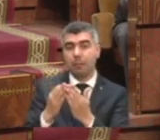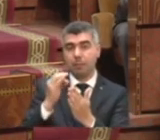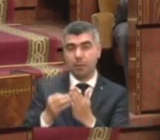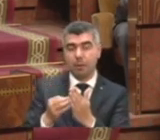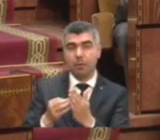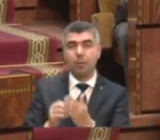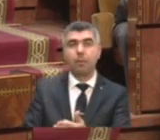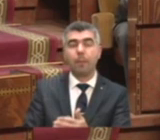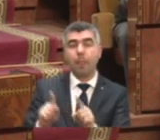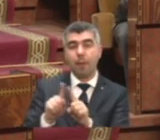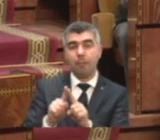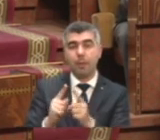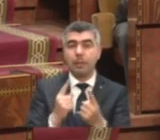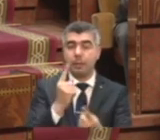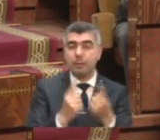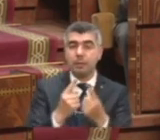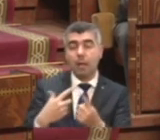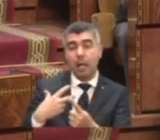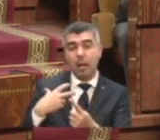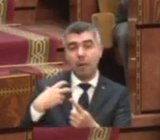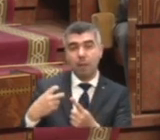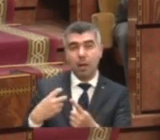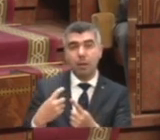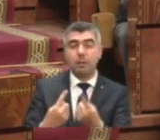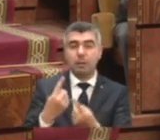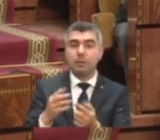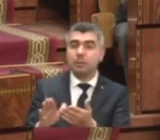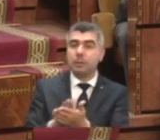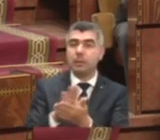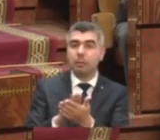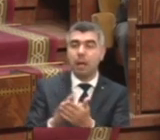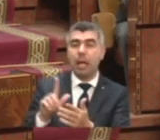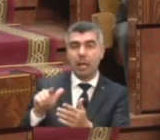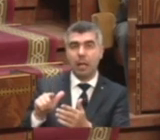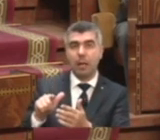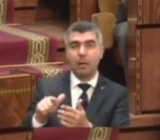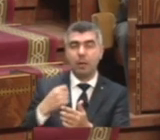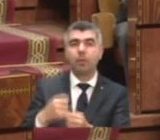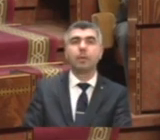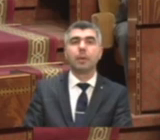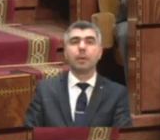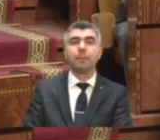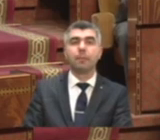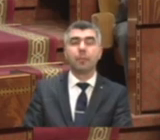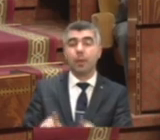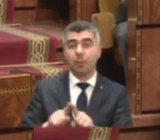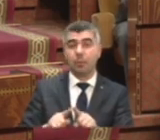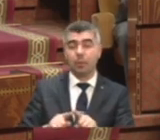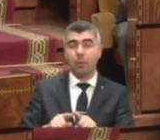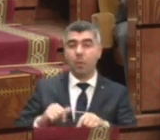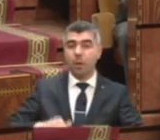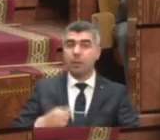كبير للمقاربة الربحية عن بعض الناشرين. وهنا نفتح قوس السيد الوزير، الناس